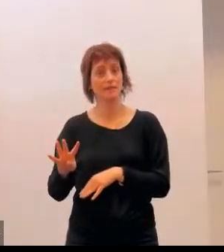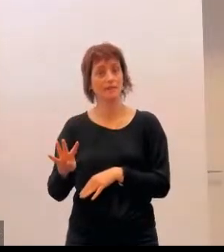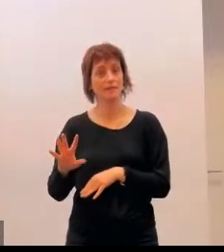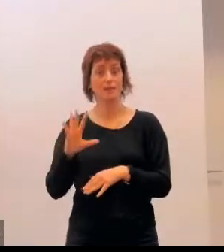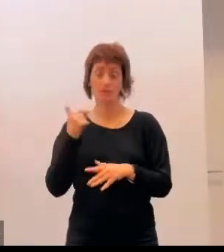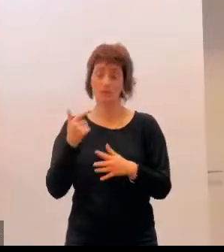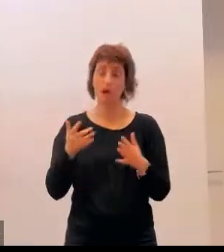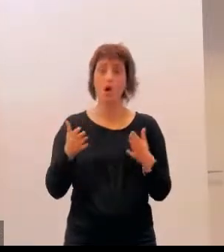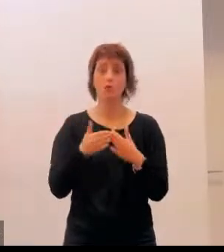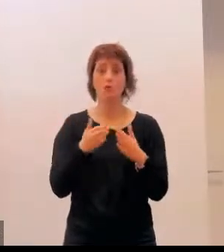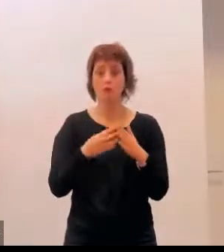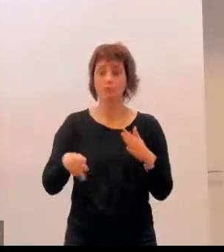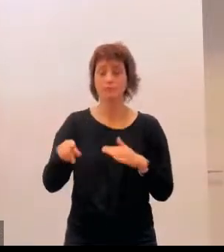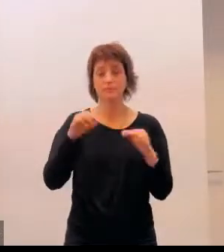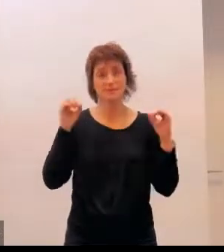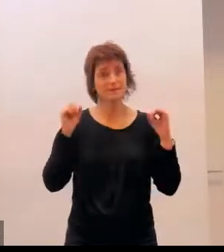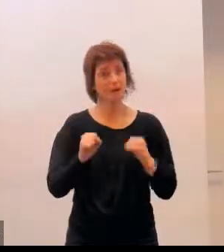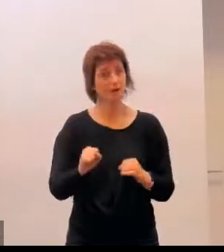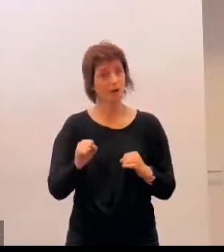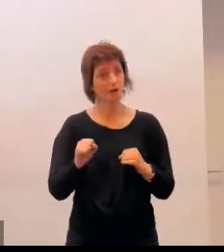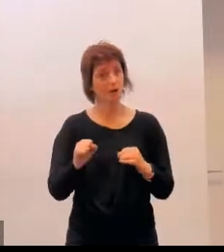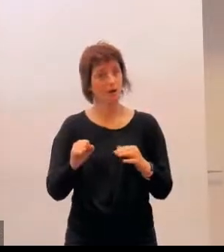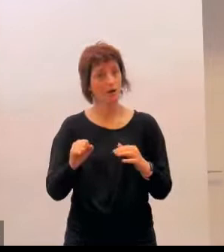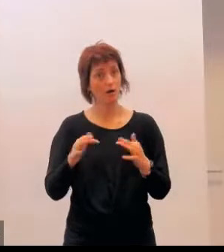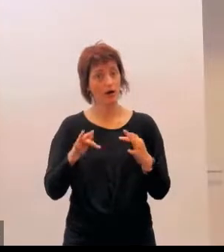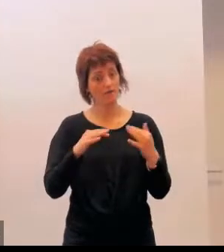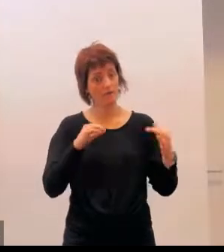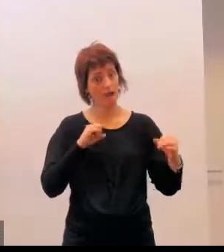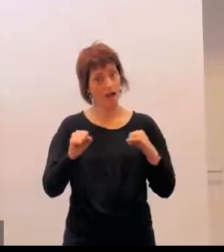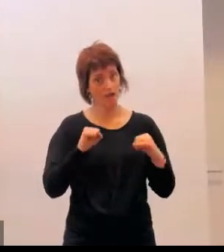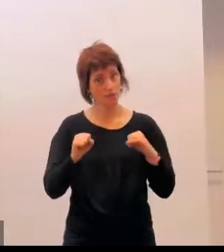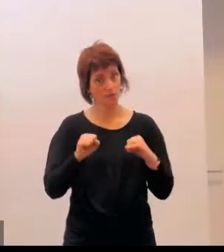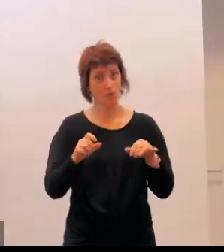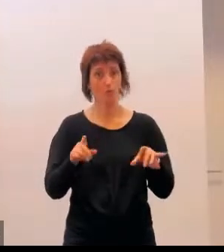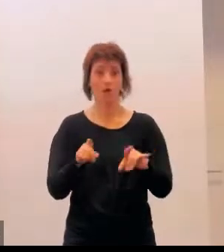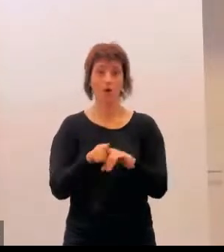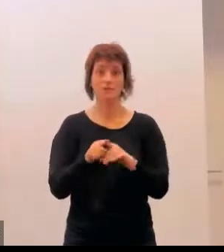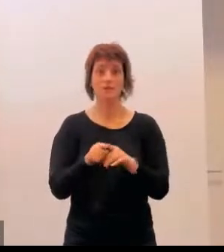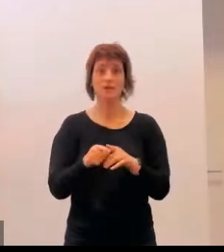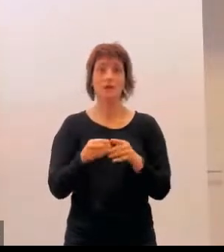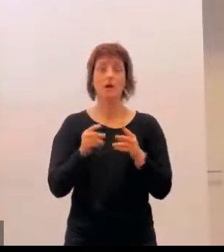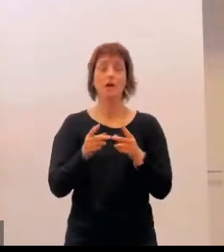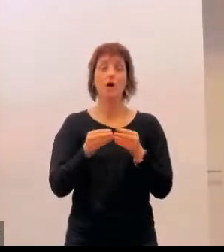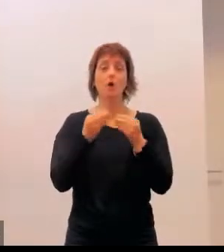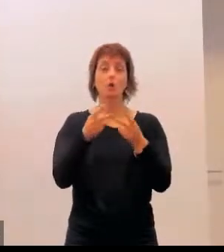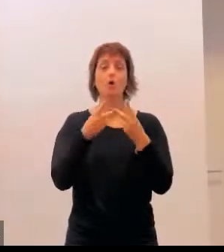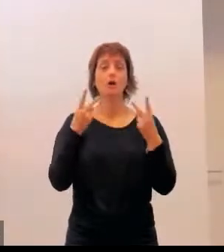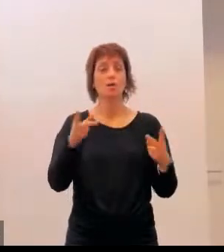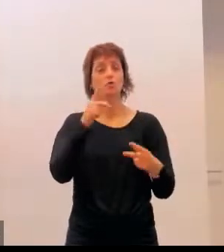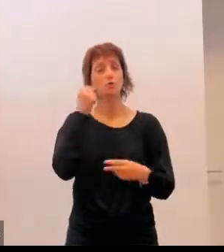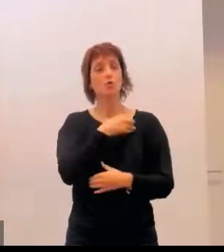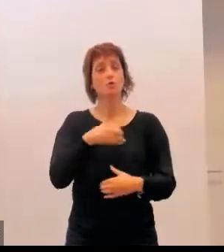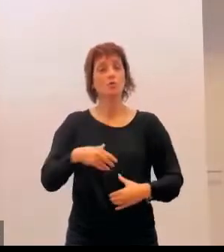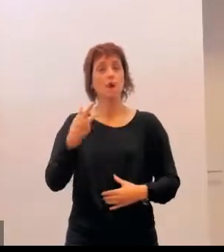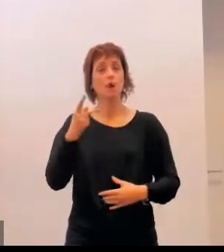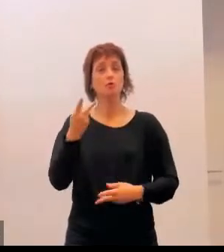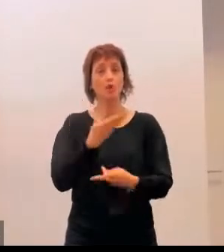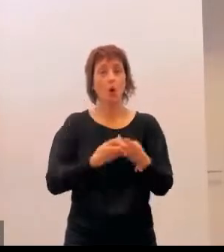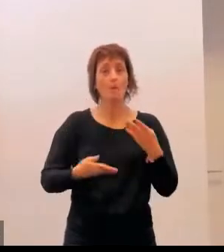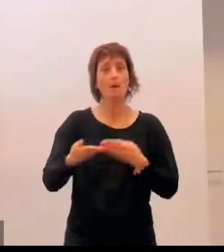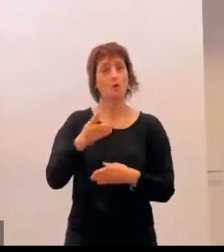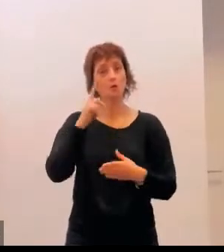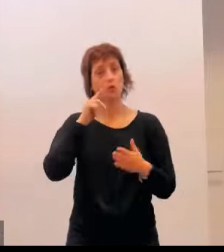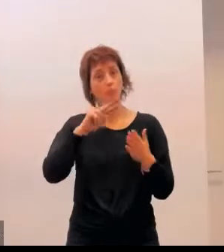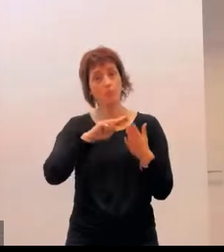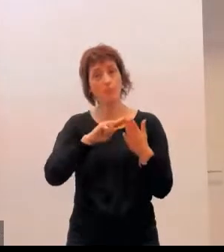vous est demandé d'approuver la mise en place de cette action et d'autoriser le maire ou son représentant à signer la convention